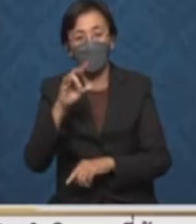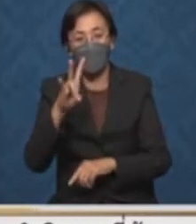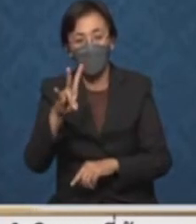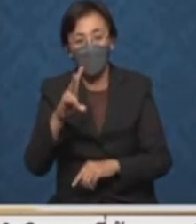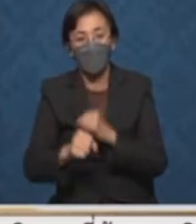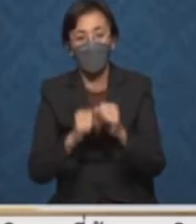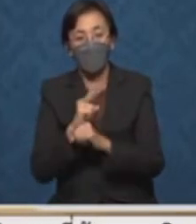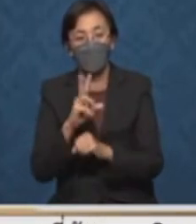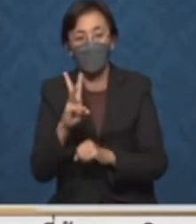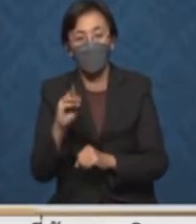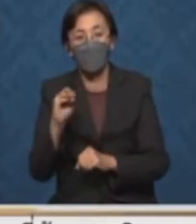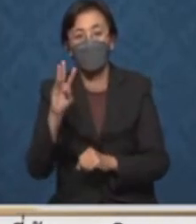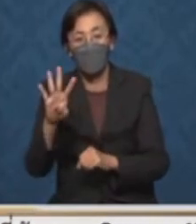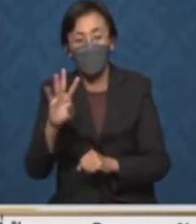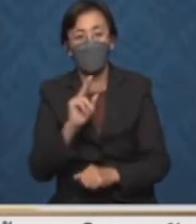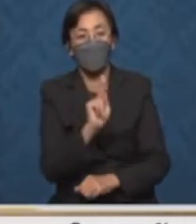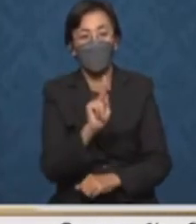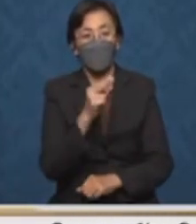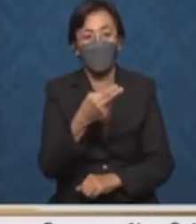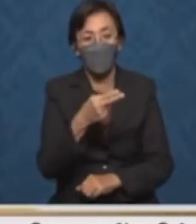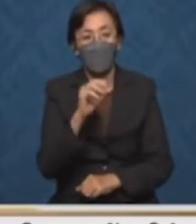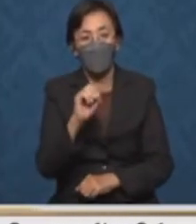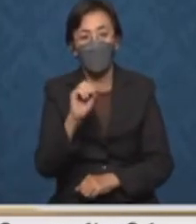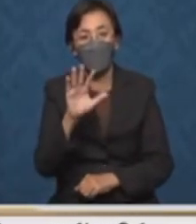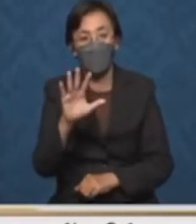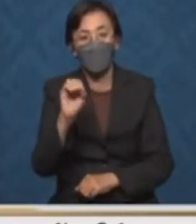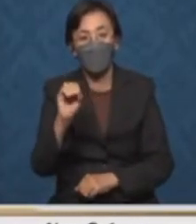พเรือหนังสือที่กหอ